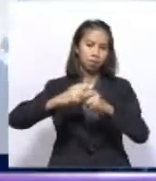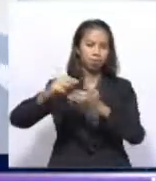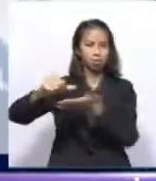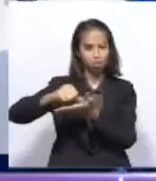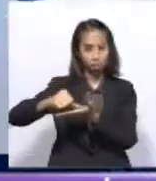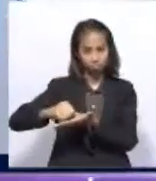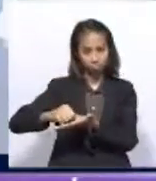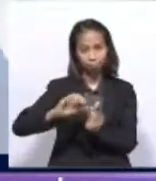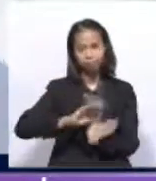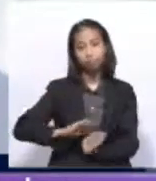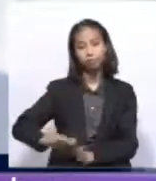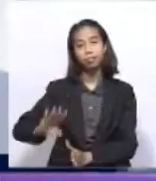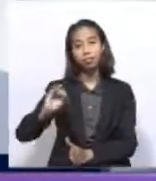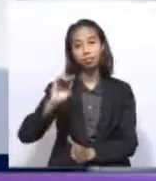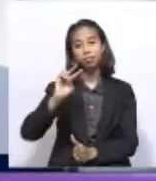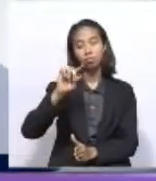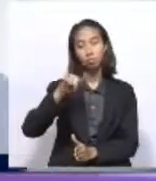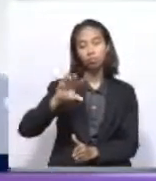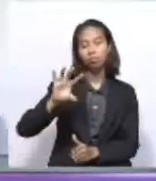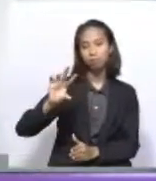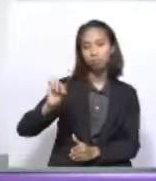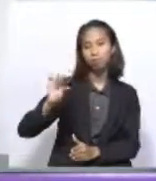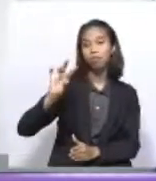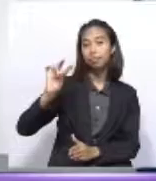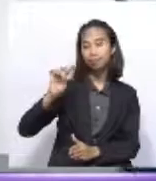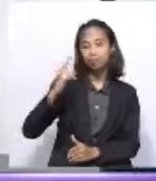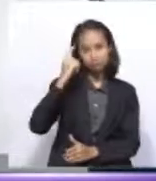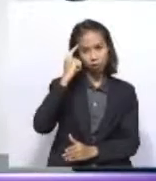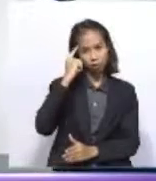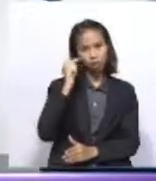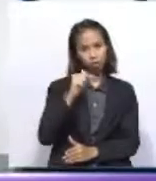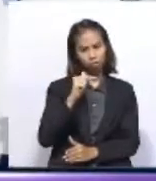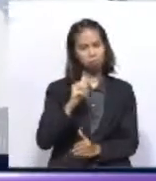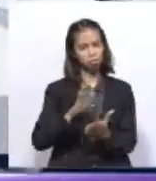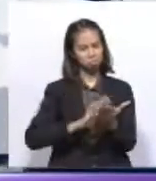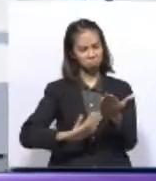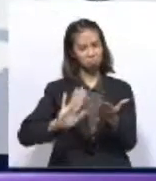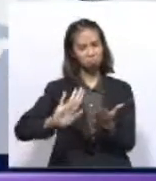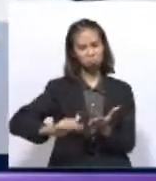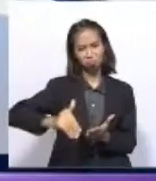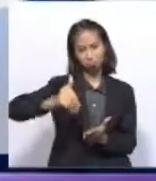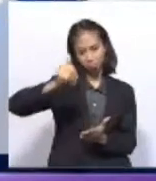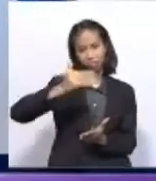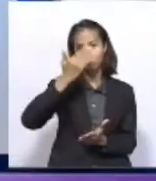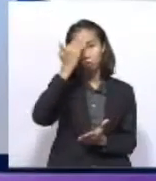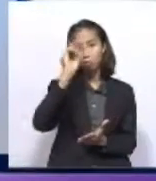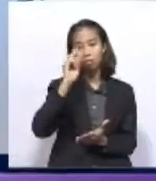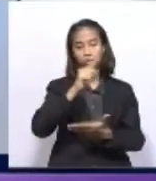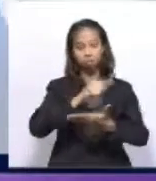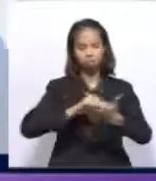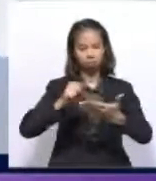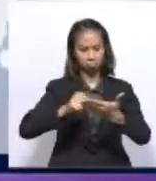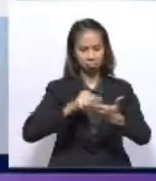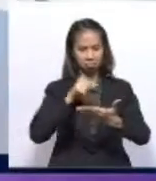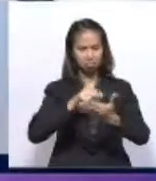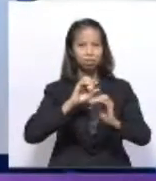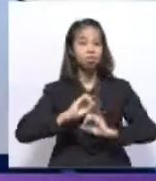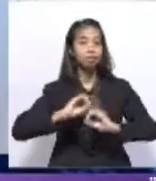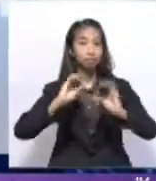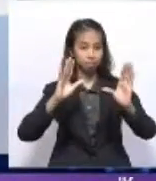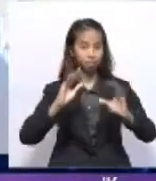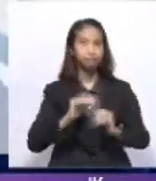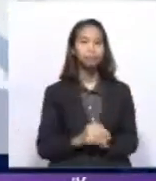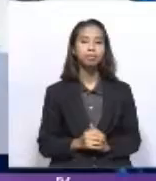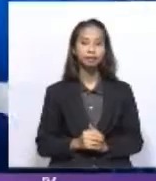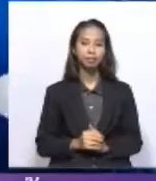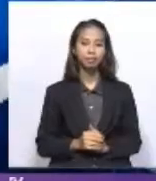แต่ก็มีประชาชนร้อยละ 42.37 ที่เห็นว่าจะทำให้บ้านเมืองนั้นดีขึ้นเพราะว่าการเลือกตั้งมีความคืบหน้าและชัดเจน